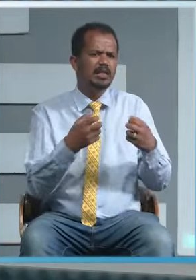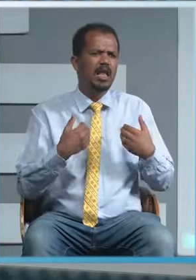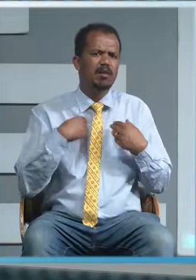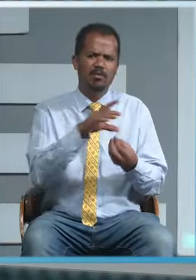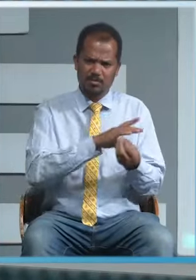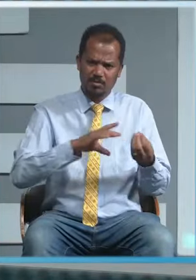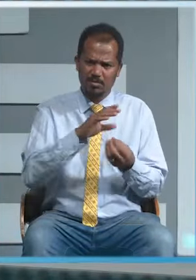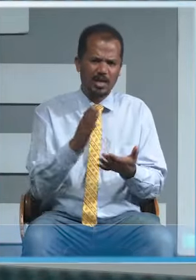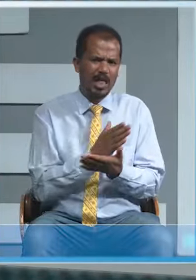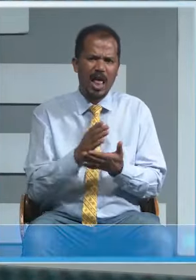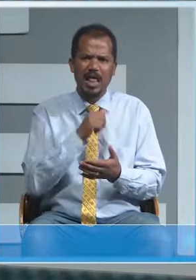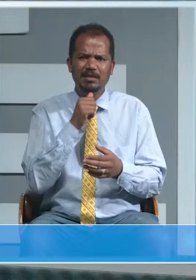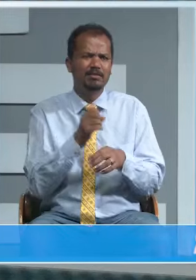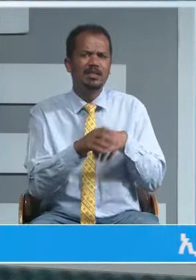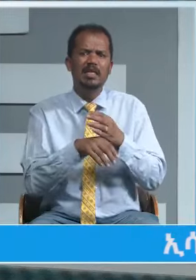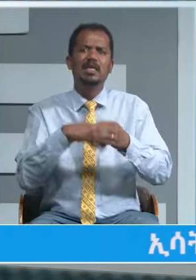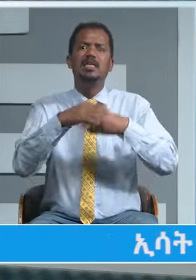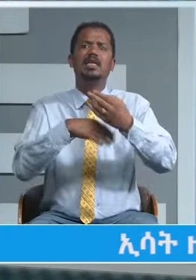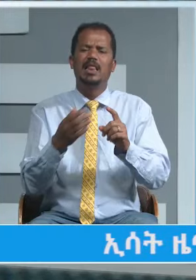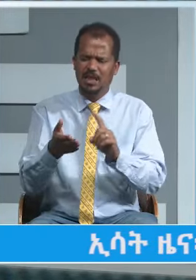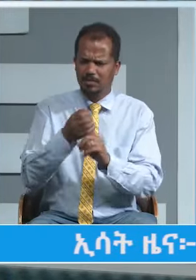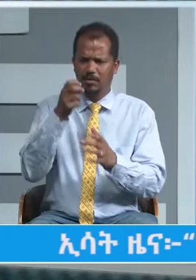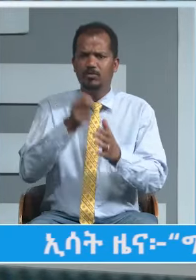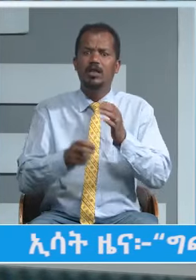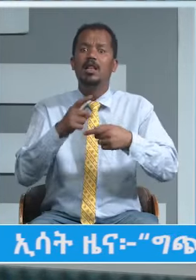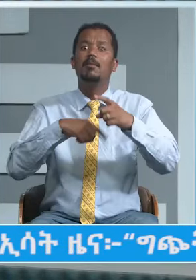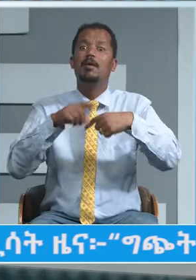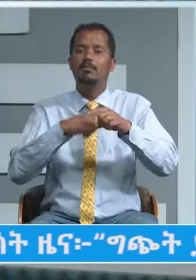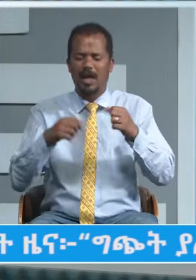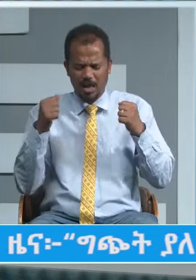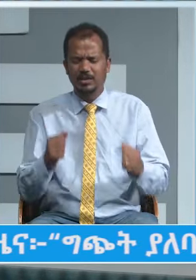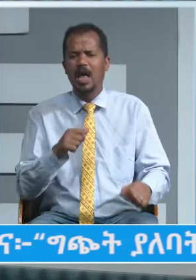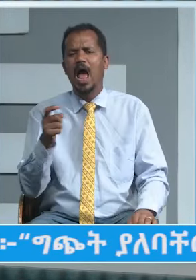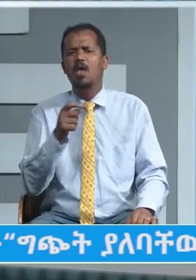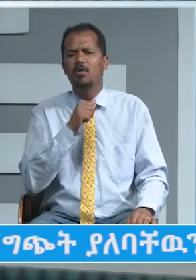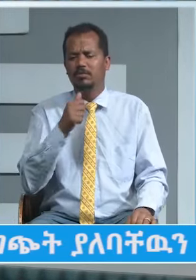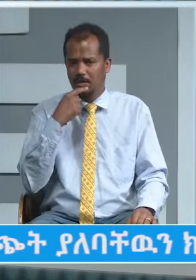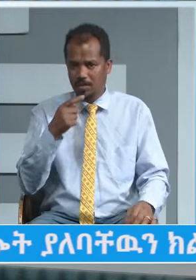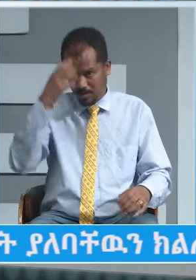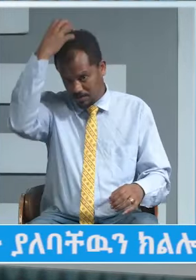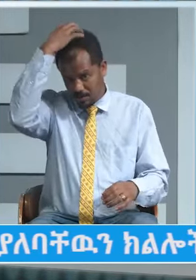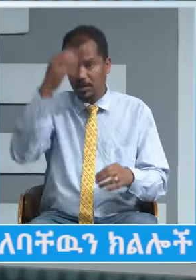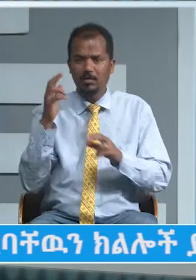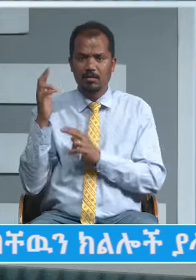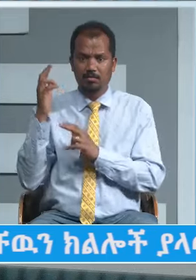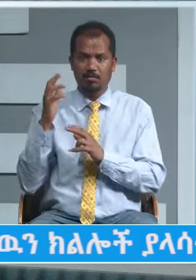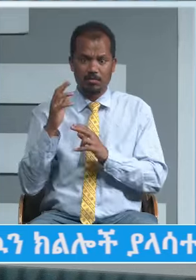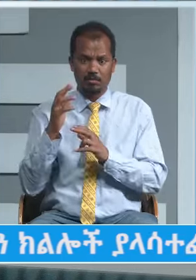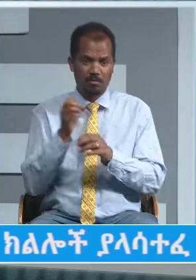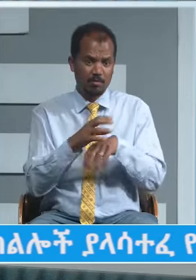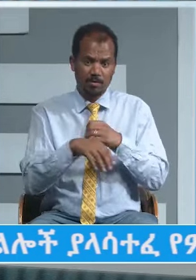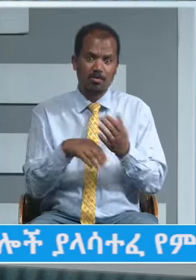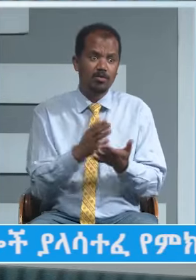ግጭት ያለባቸውን ክልሎች ያላሳተፈ የምክክር ሂደት ተጨባጭ ውጤት ለማምጣት አስቻይ አይሆንም ተባለ። መንግስት ታጣቂ